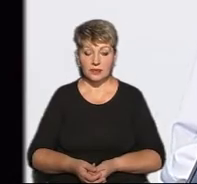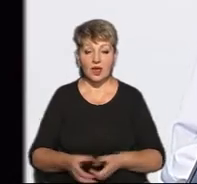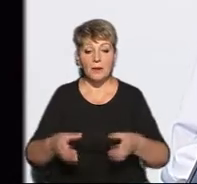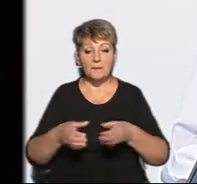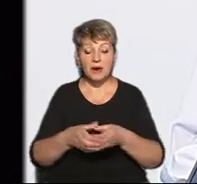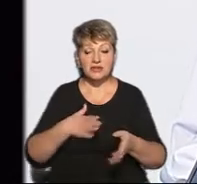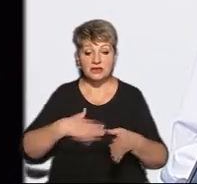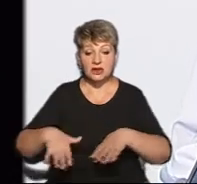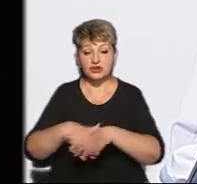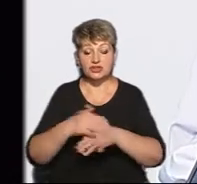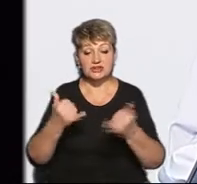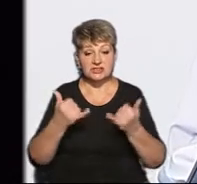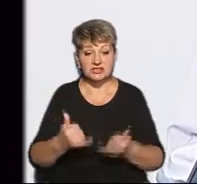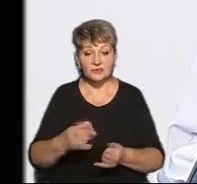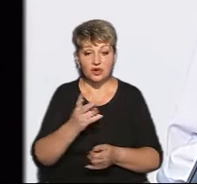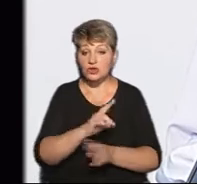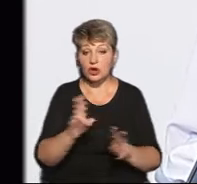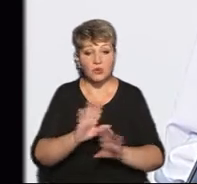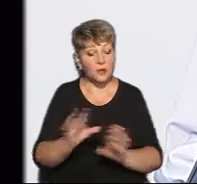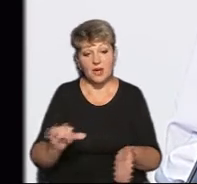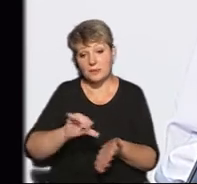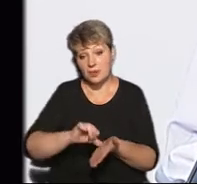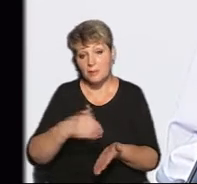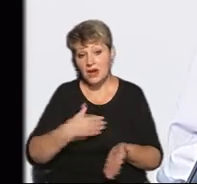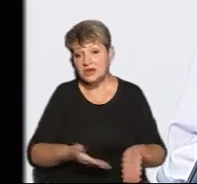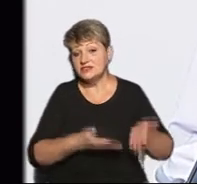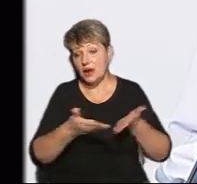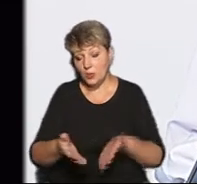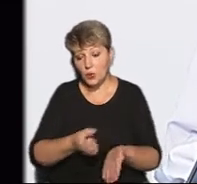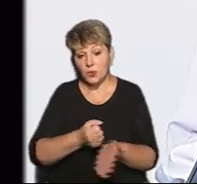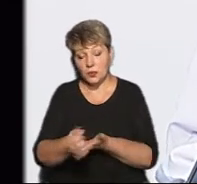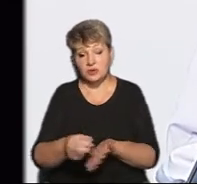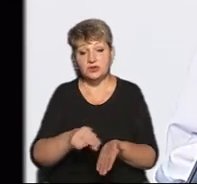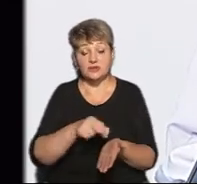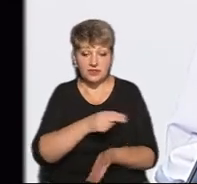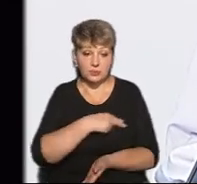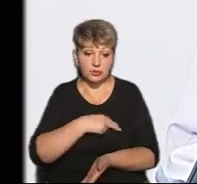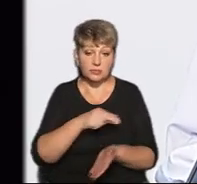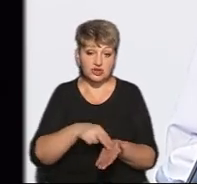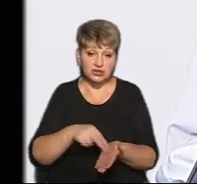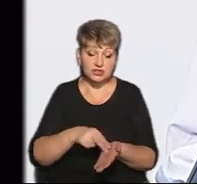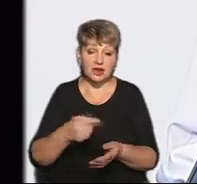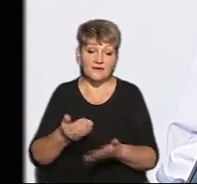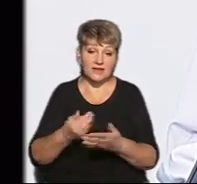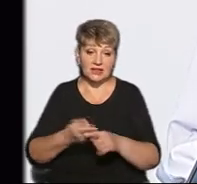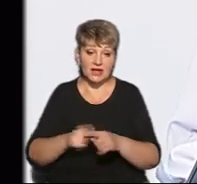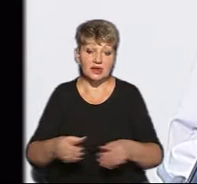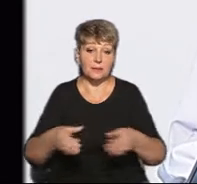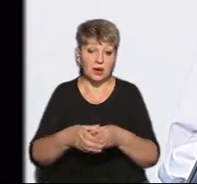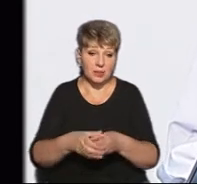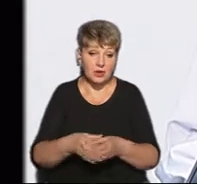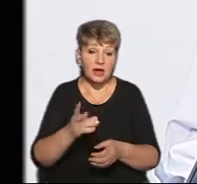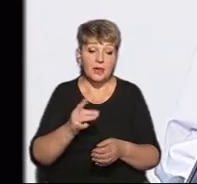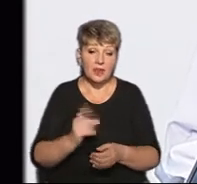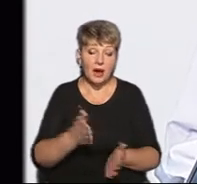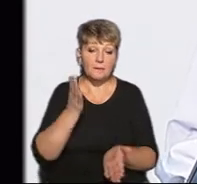Партію «Наш край» сьогодні в цій студії ніхто не представляє. Ми запрошували кандидатів у депутати Черкаської міської ради від цієї політичної сили, проте на